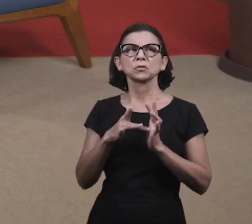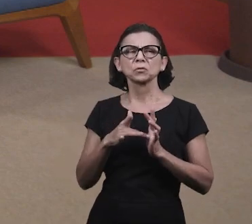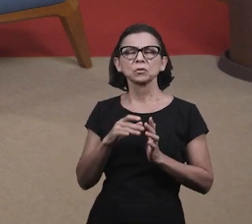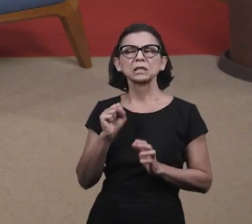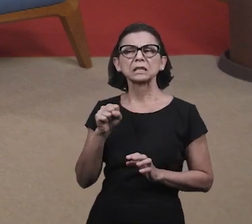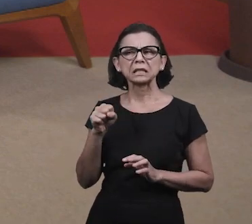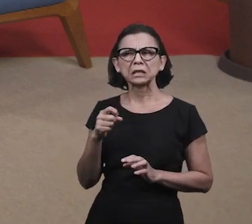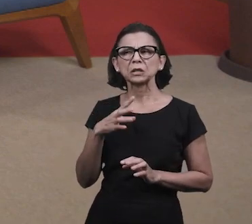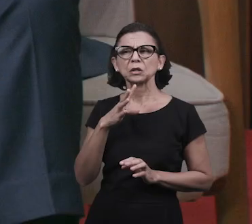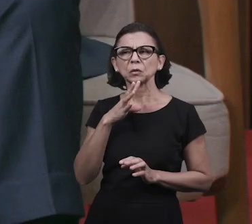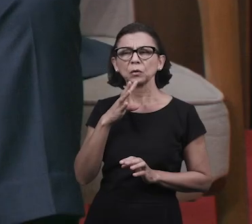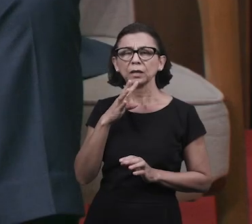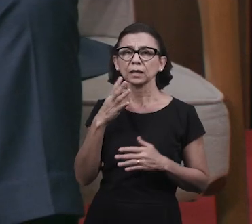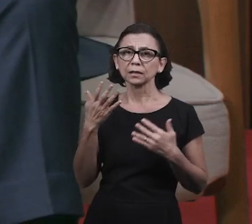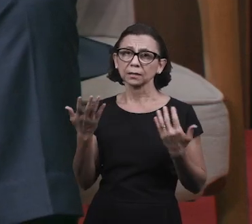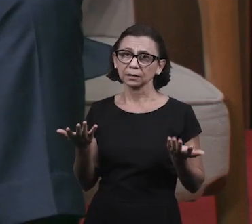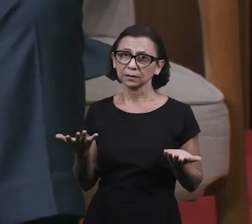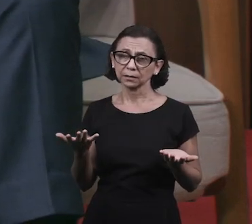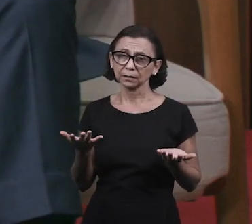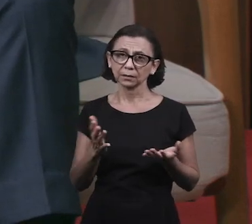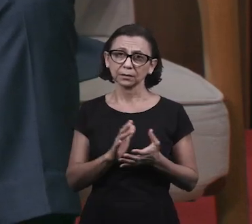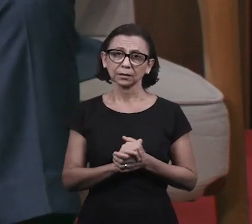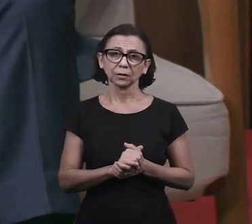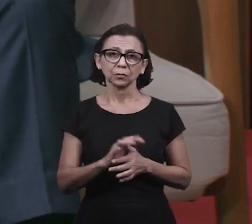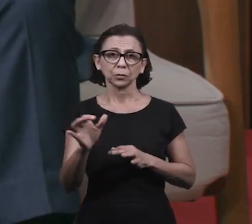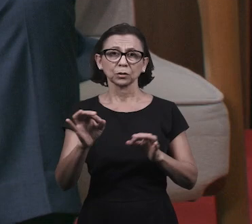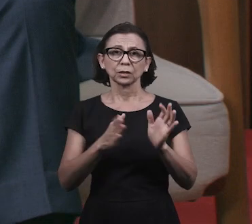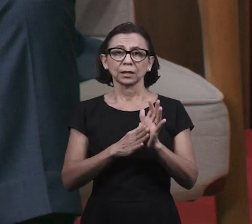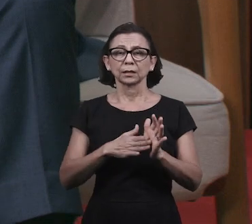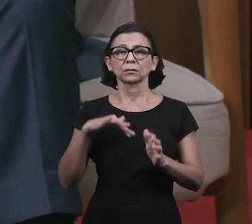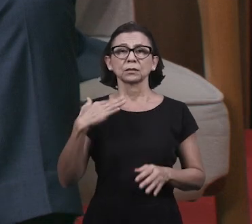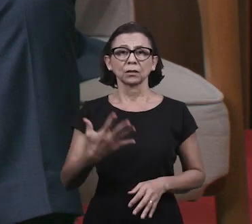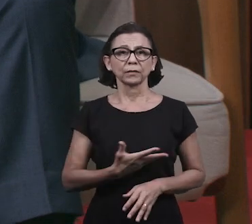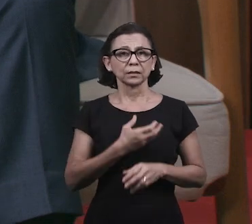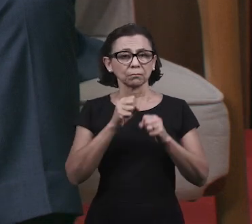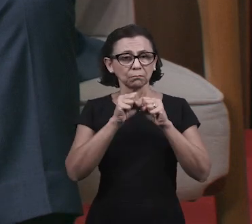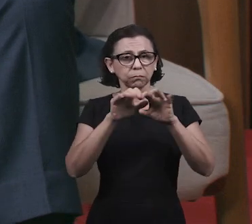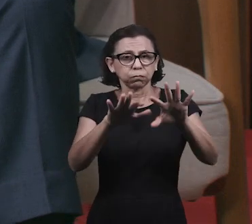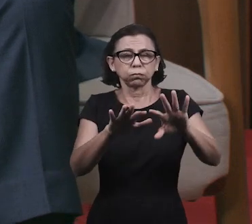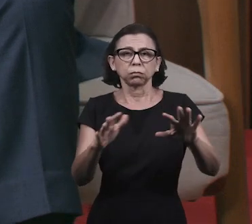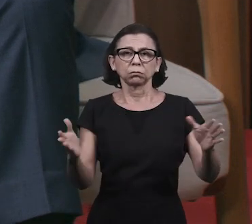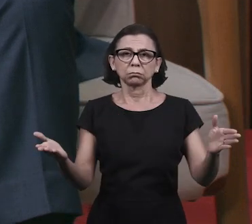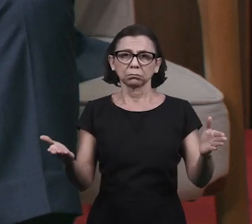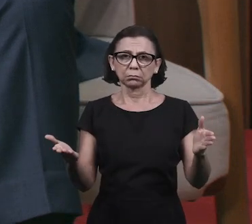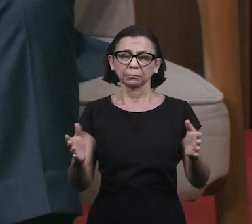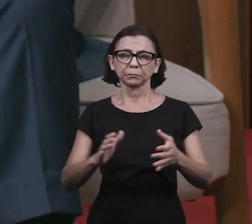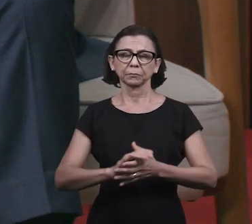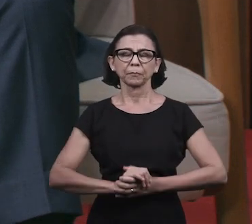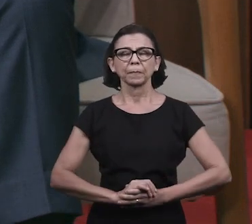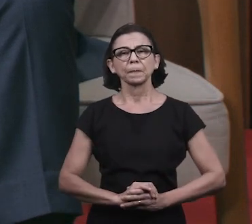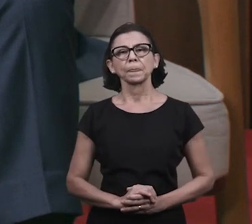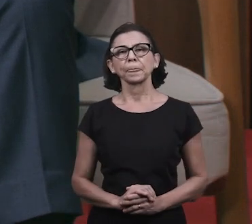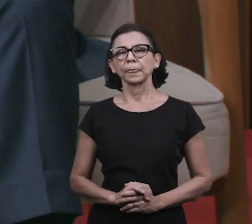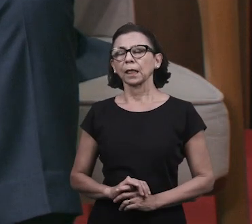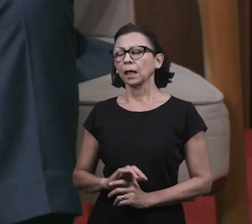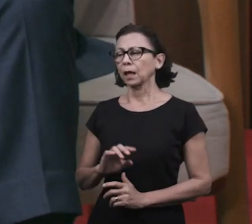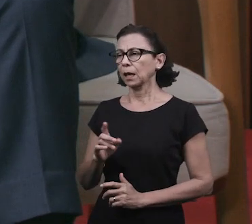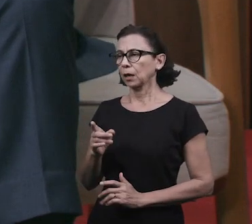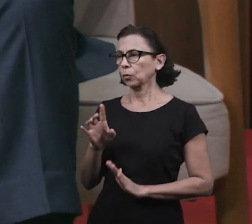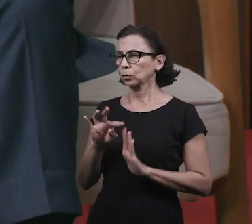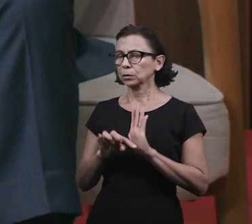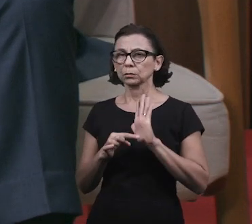Donc l'invitation, l'appel pour le salut est fait. Et en détail, Sergio, si vous me